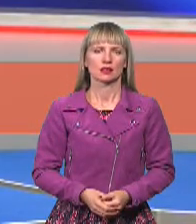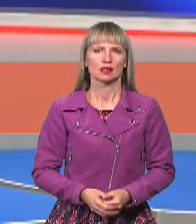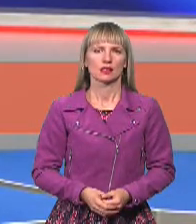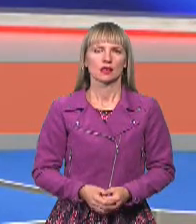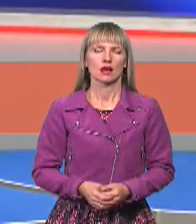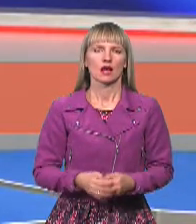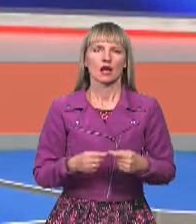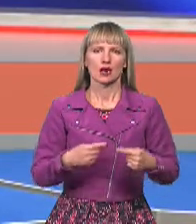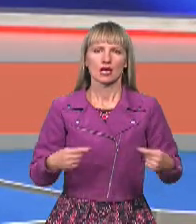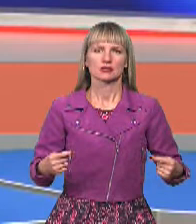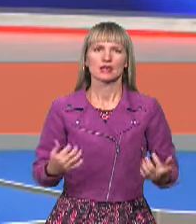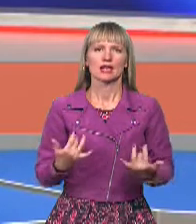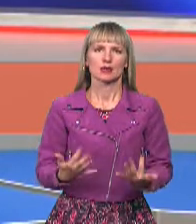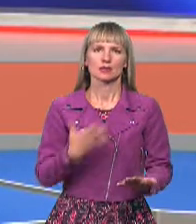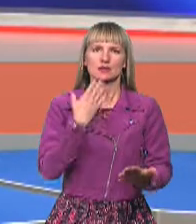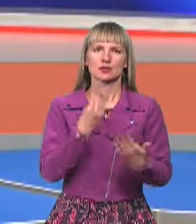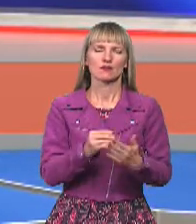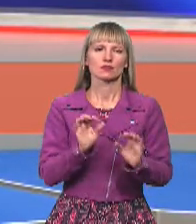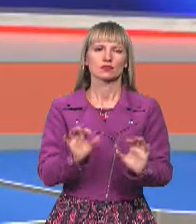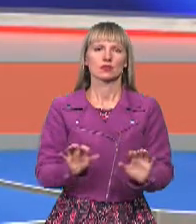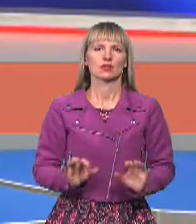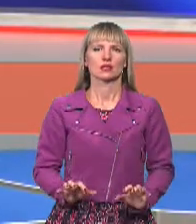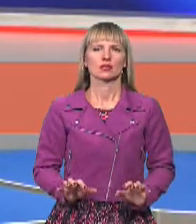некоторыми требованиями своего законодательства.